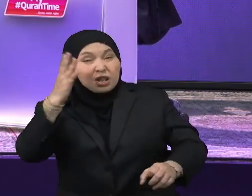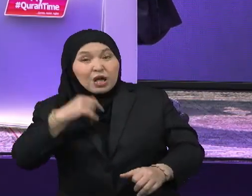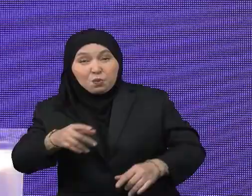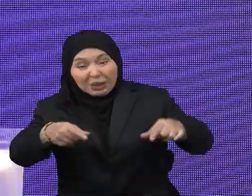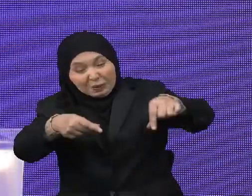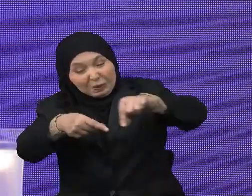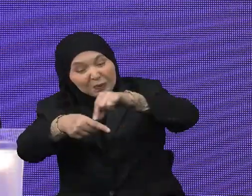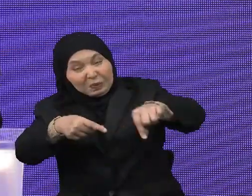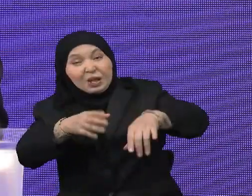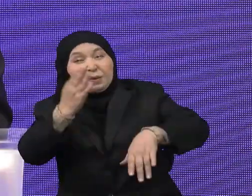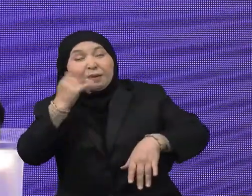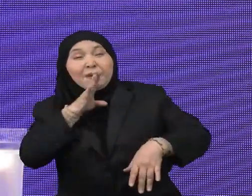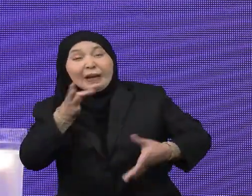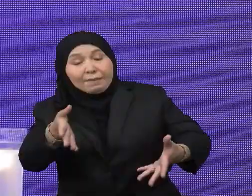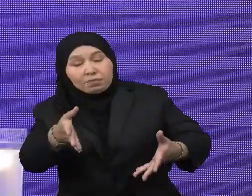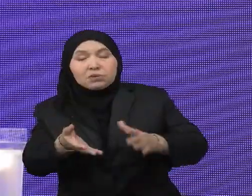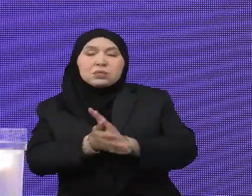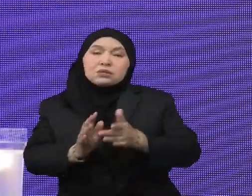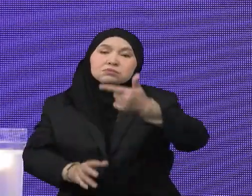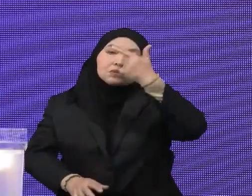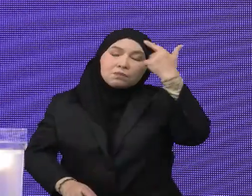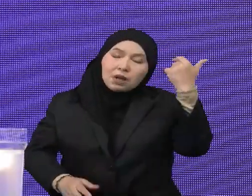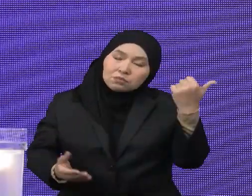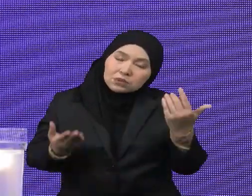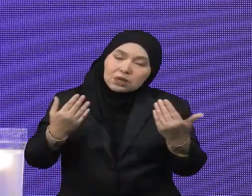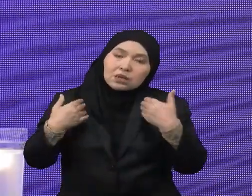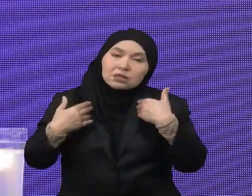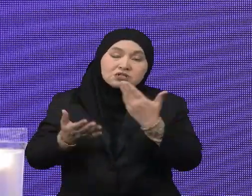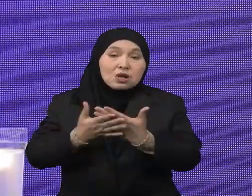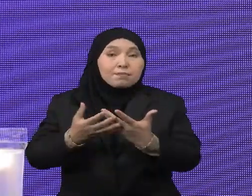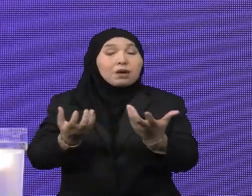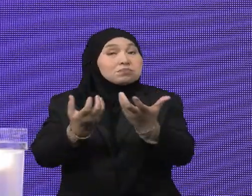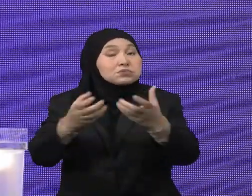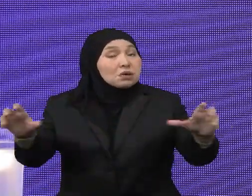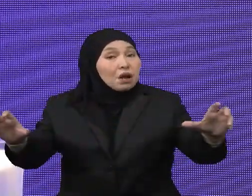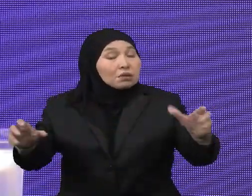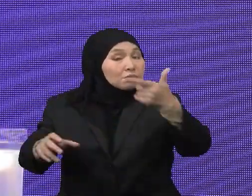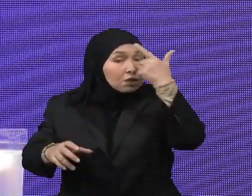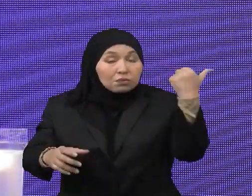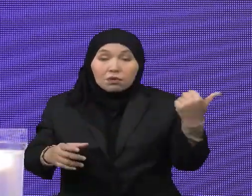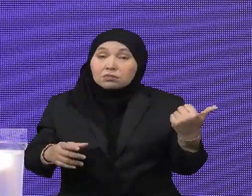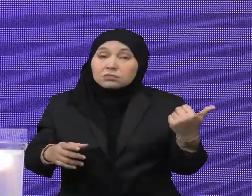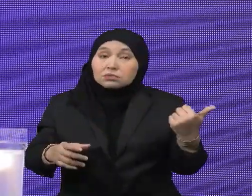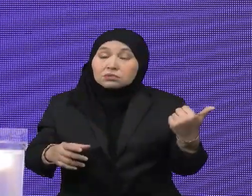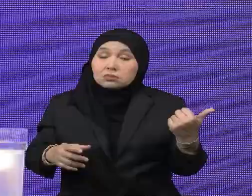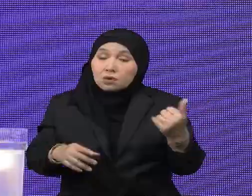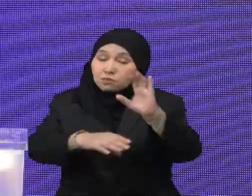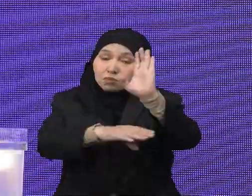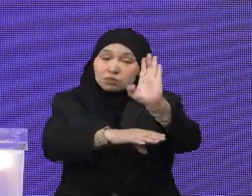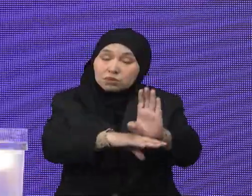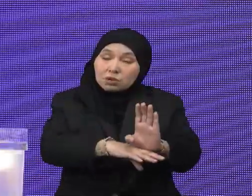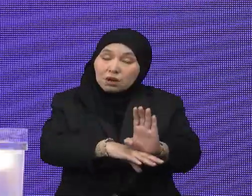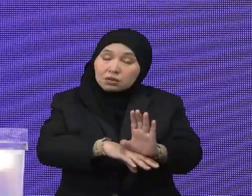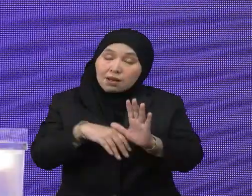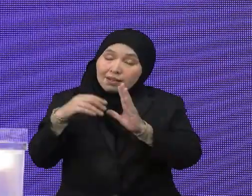akhirnya menjadi sebab kepada Mungkin ada yang kecil sampai perceraian misalnya disebabkan apa disebabkan budaya Rahmah